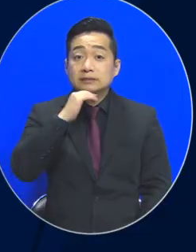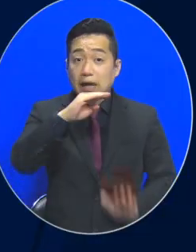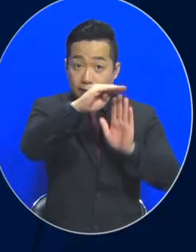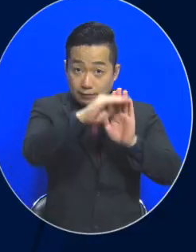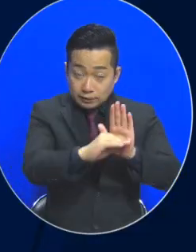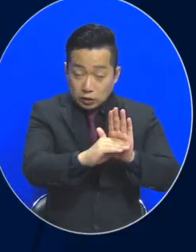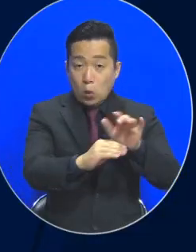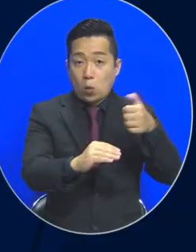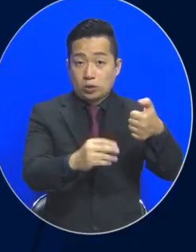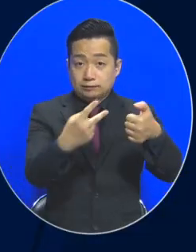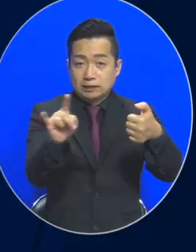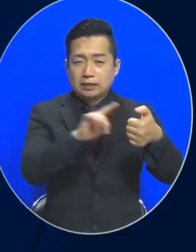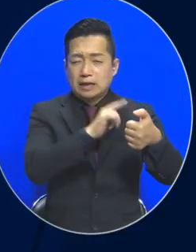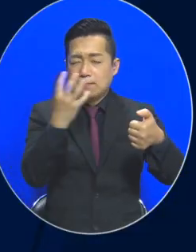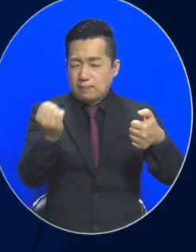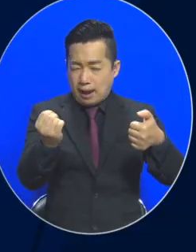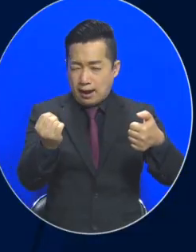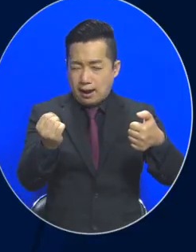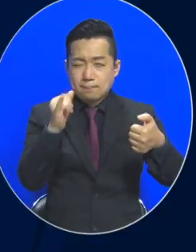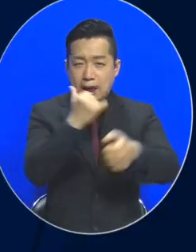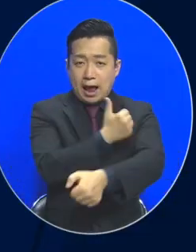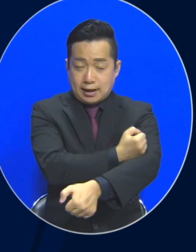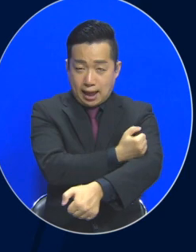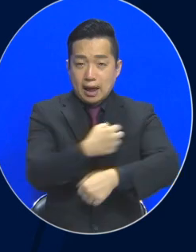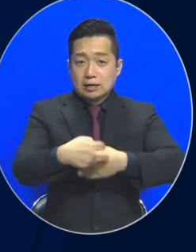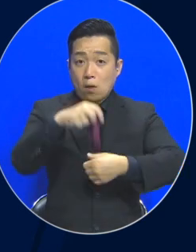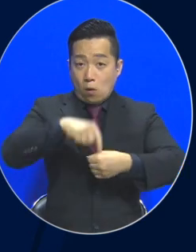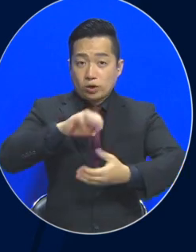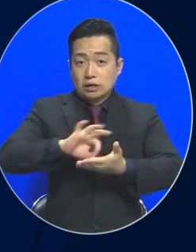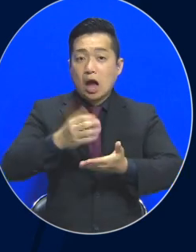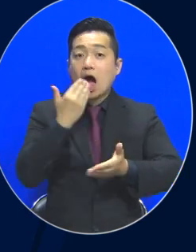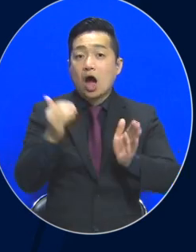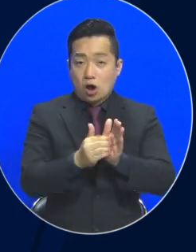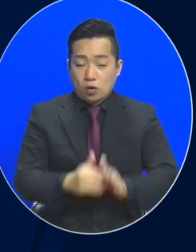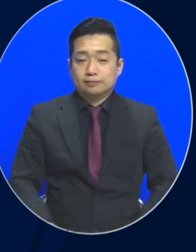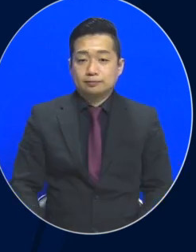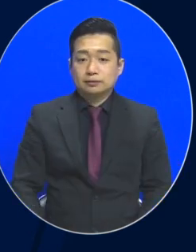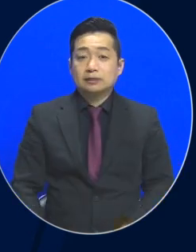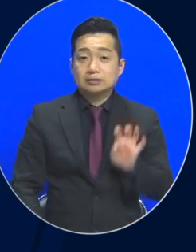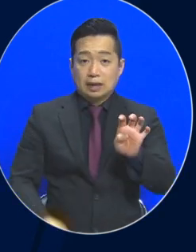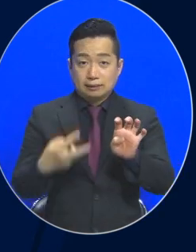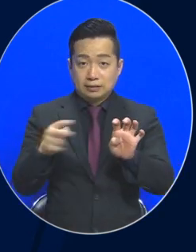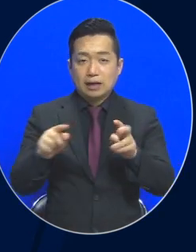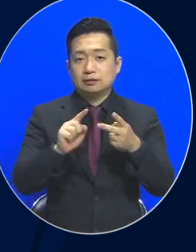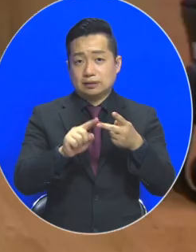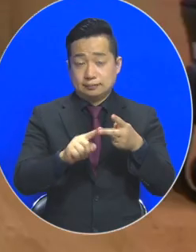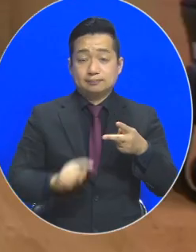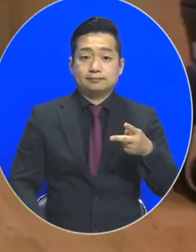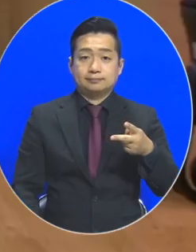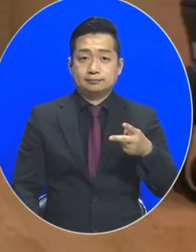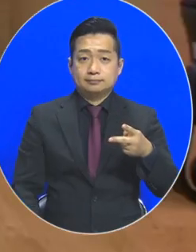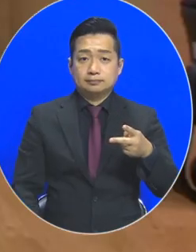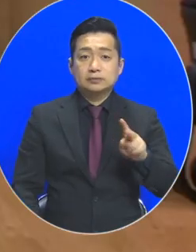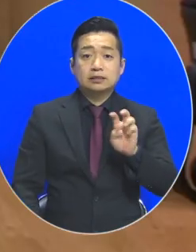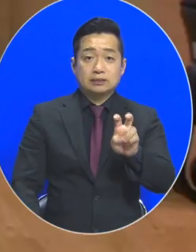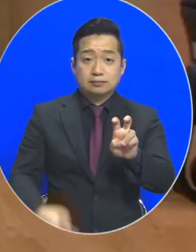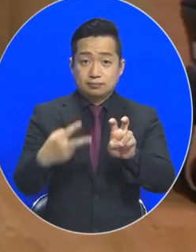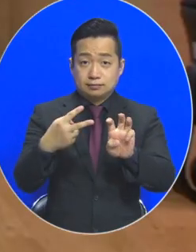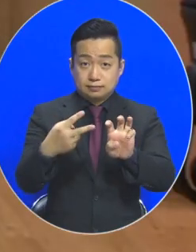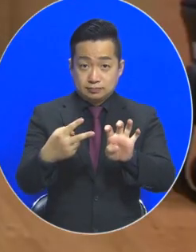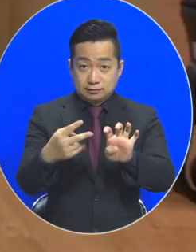연령별로는 50대가 가장 많이 의료용 마약을 처방받았고 40대가 그 뒤를 이었습니다. 40대